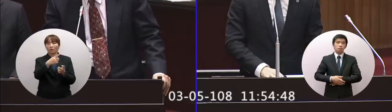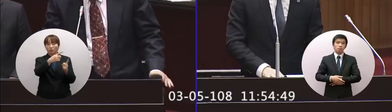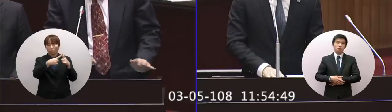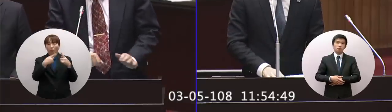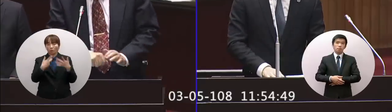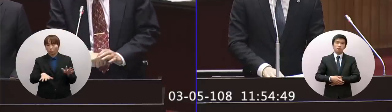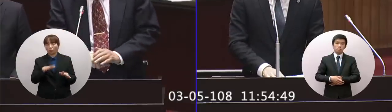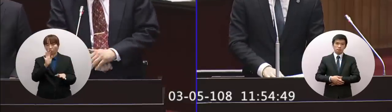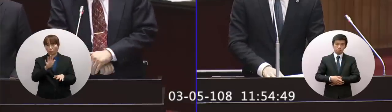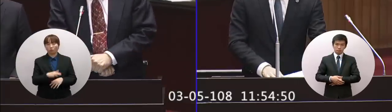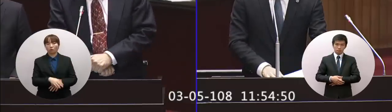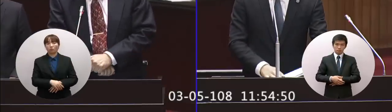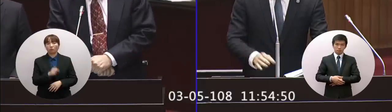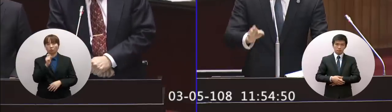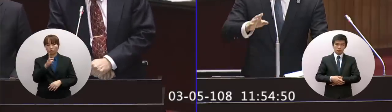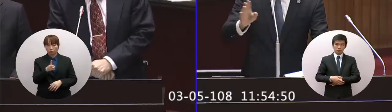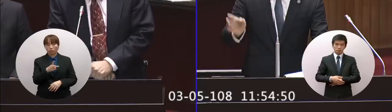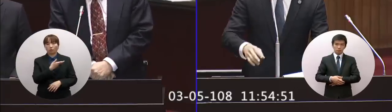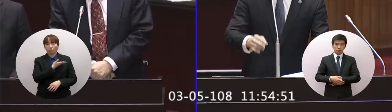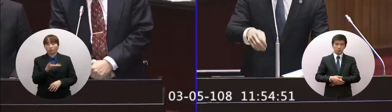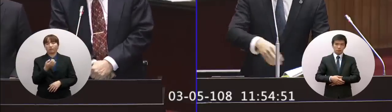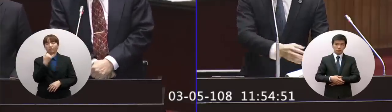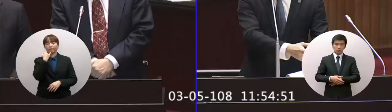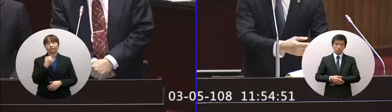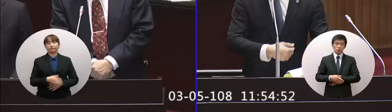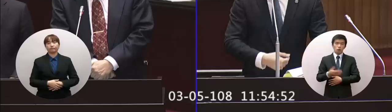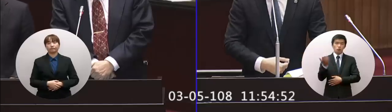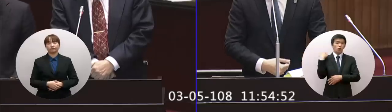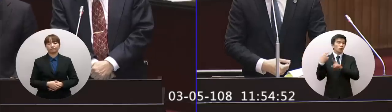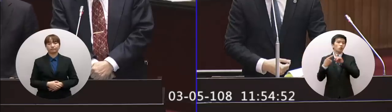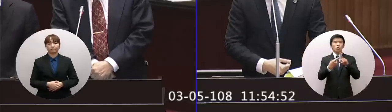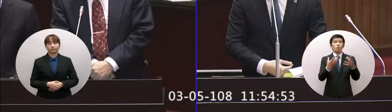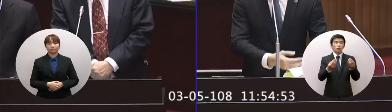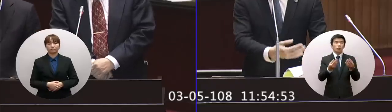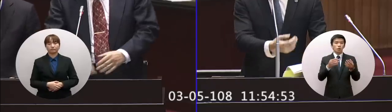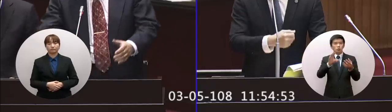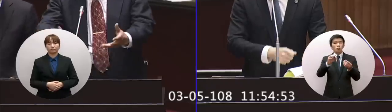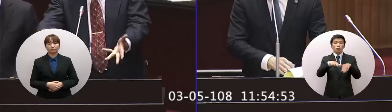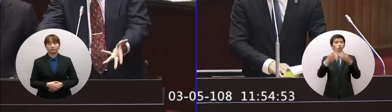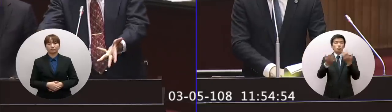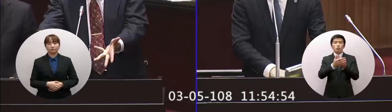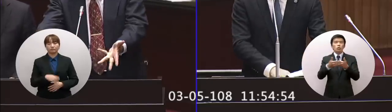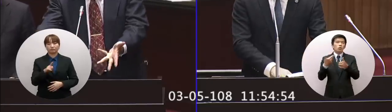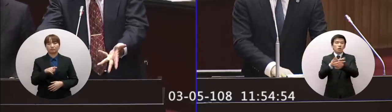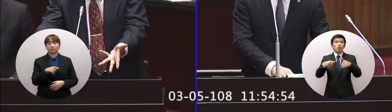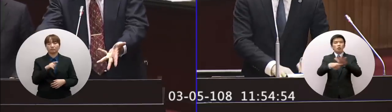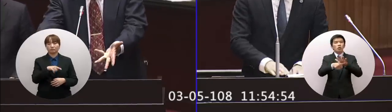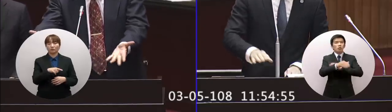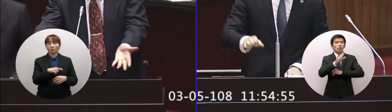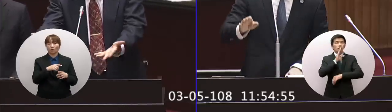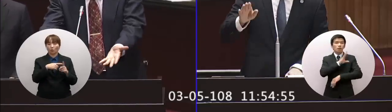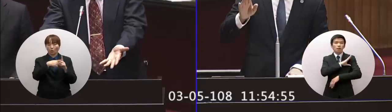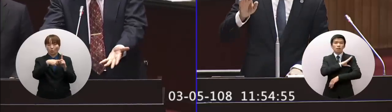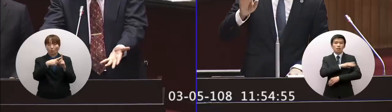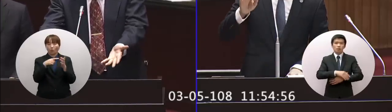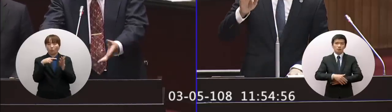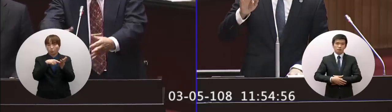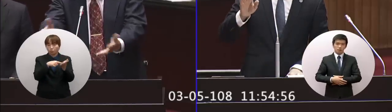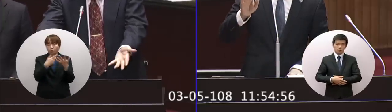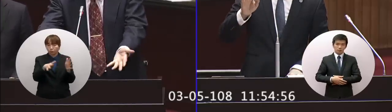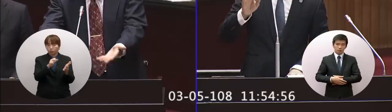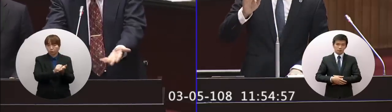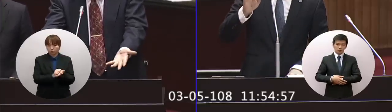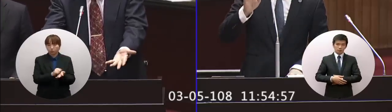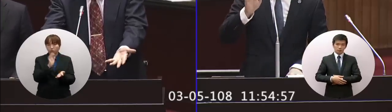来过的啦。 伊一定个，咱就捌来过的，你若捌来过，拢互伊来咧，你无可能嘛来过啊。 伊有甲咱申请过，